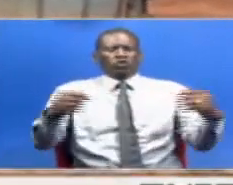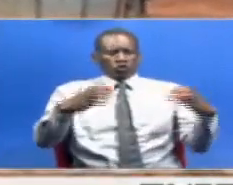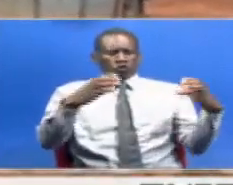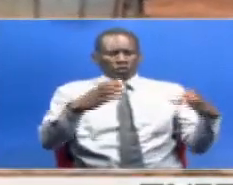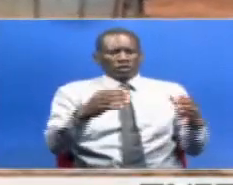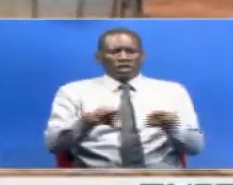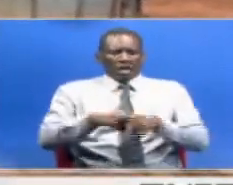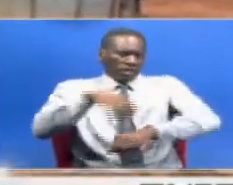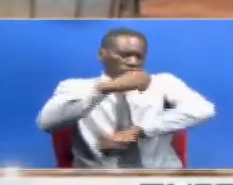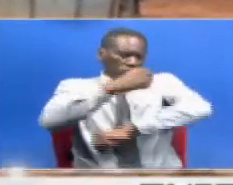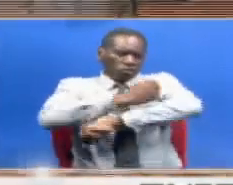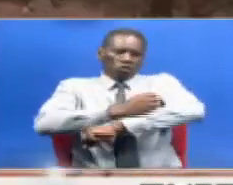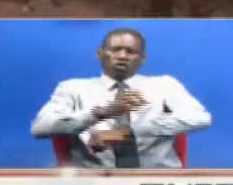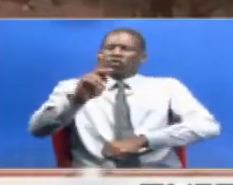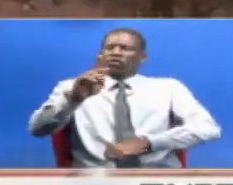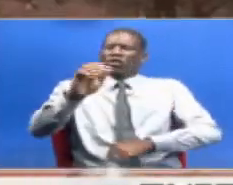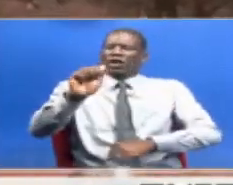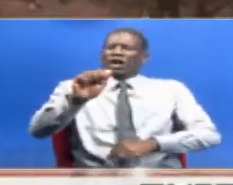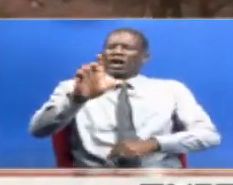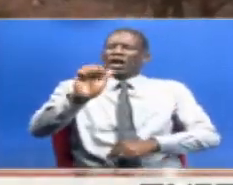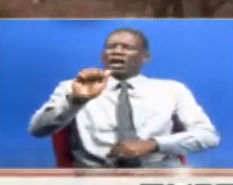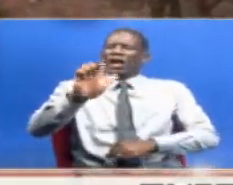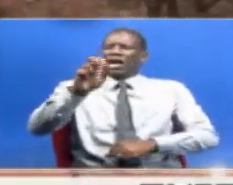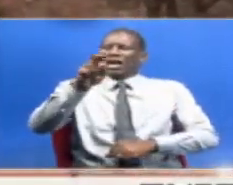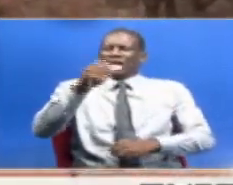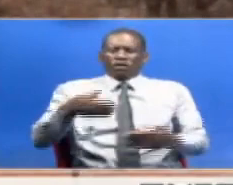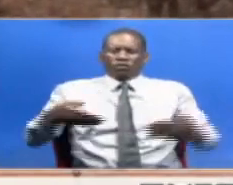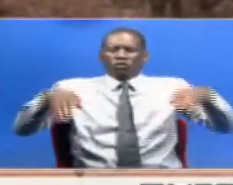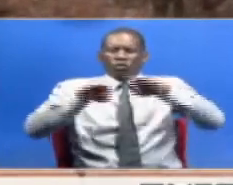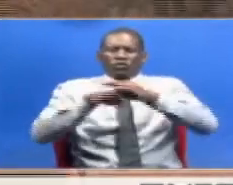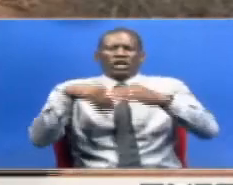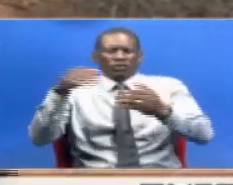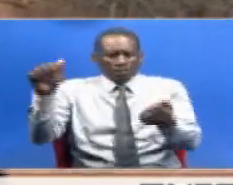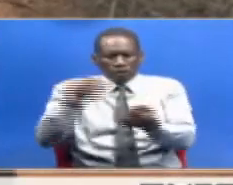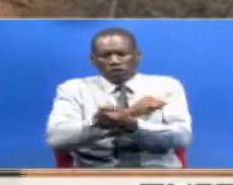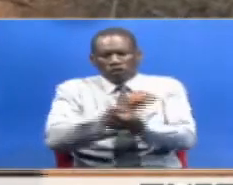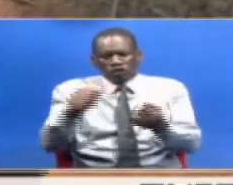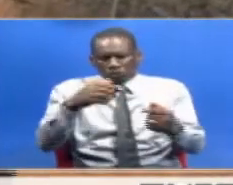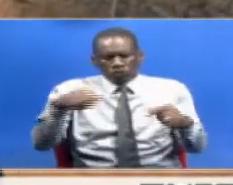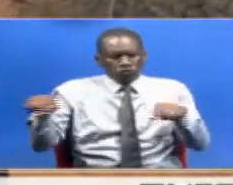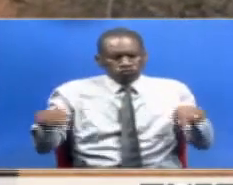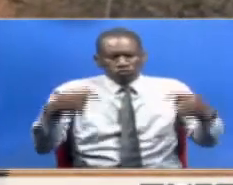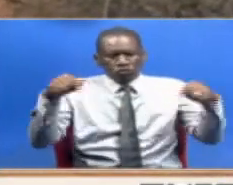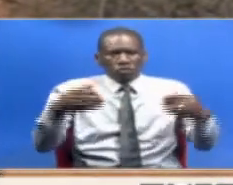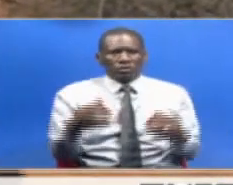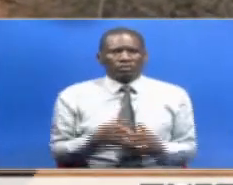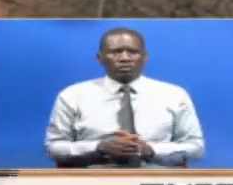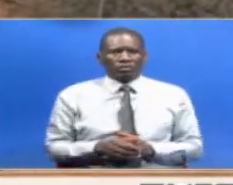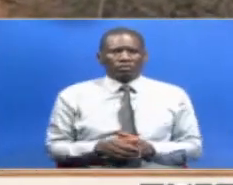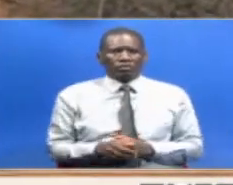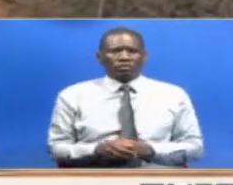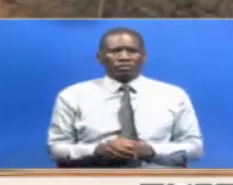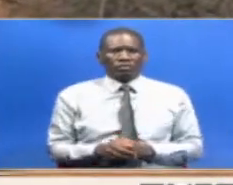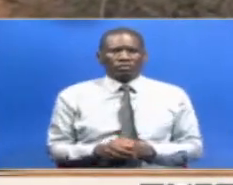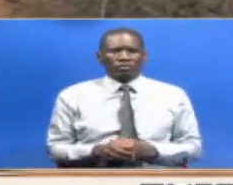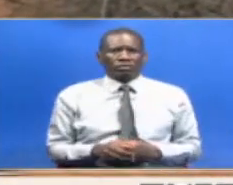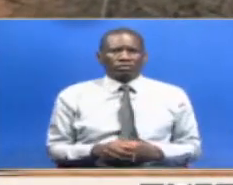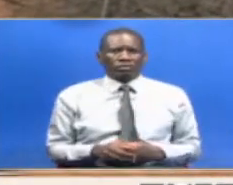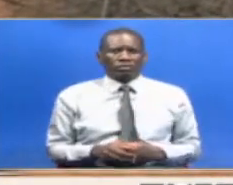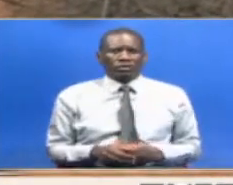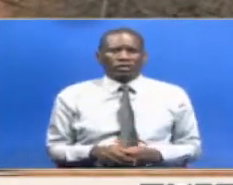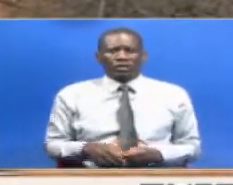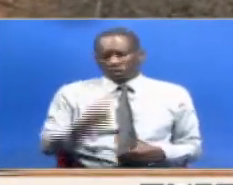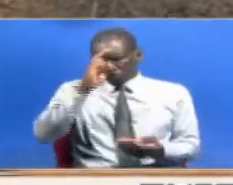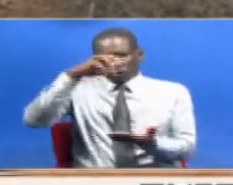shule ya Kalalani pia ikifungwa baada ya kubomolewa kutokana na mzozo huo. Ujenzi ya